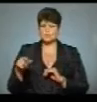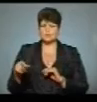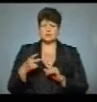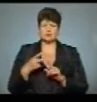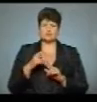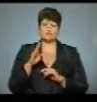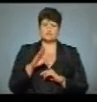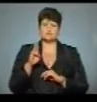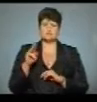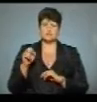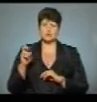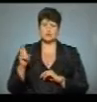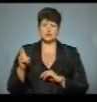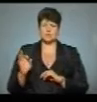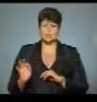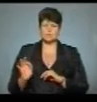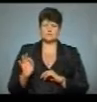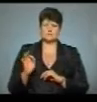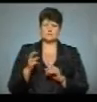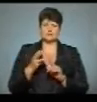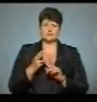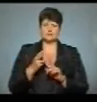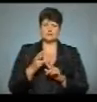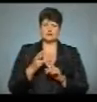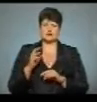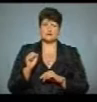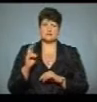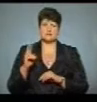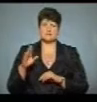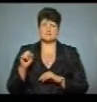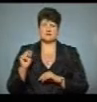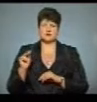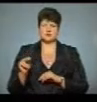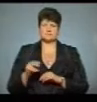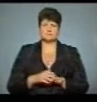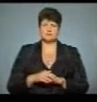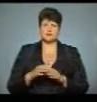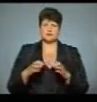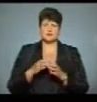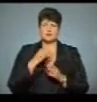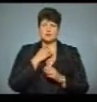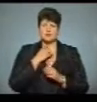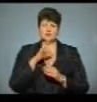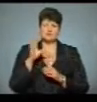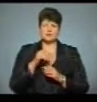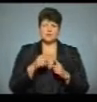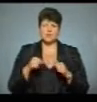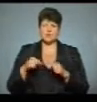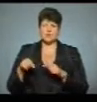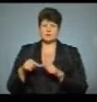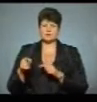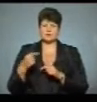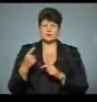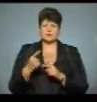Володимир Шматько від політичної партії «Сила людей» і Алла Квач від партії «Голос». У всіх округах Тернопільщини лідирує